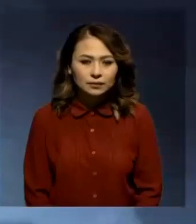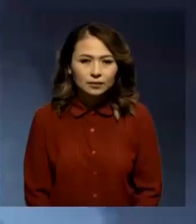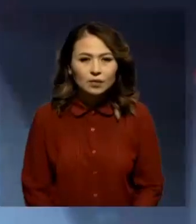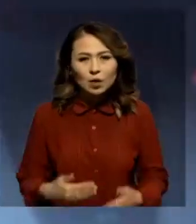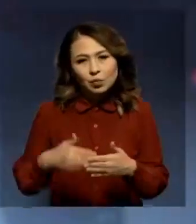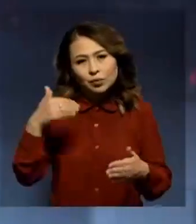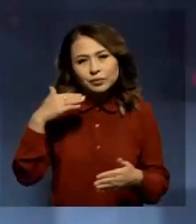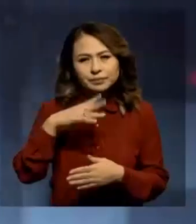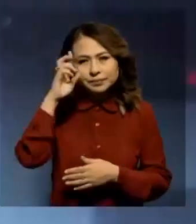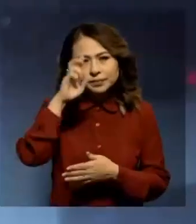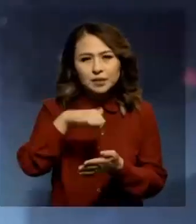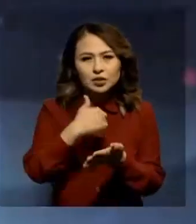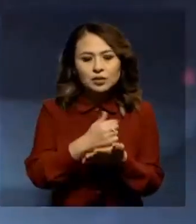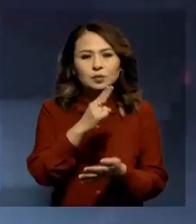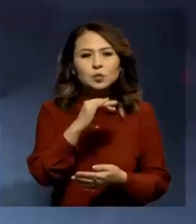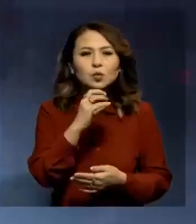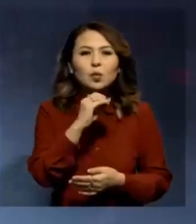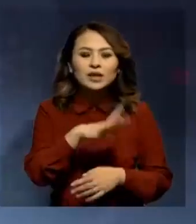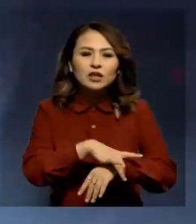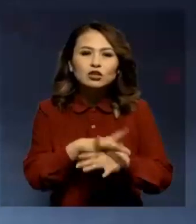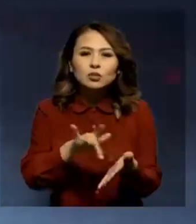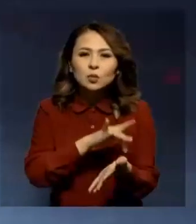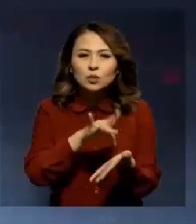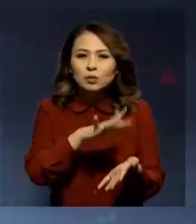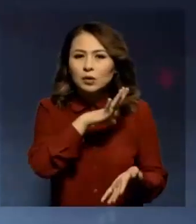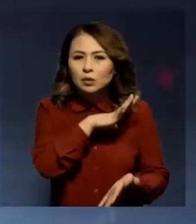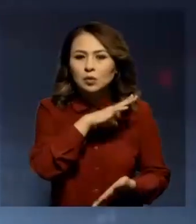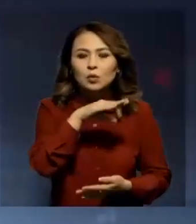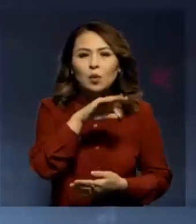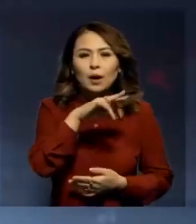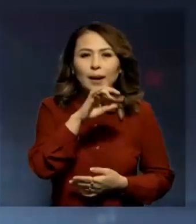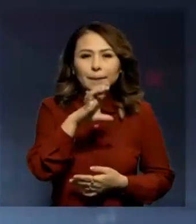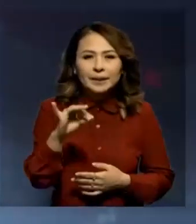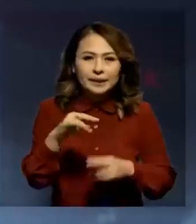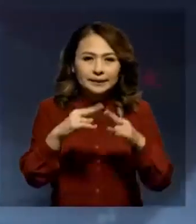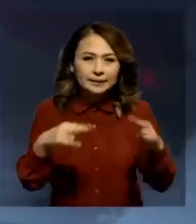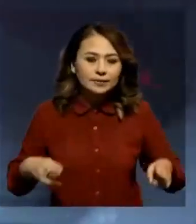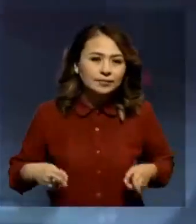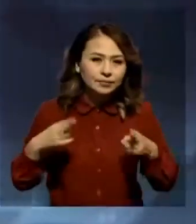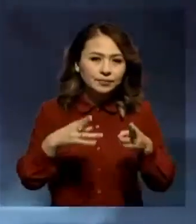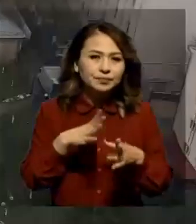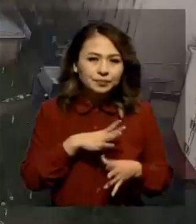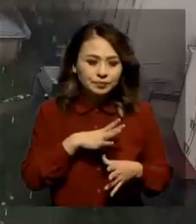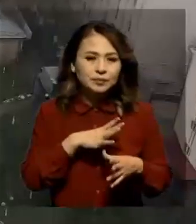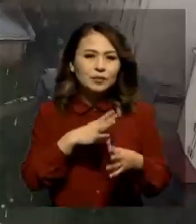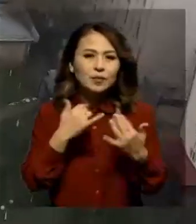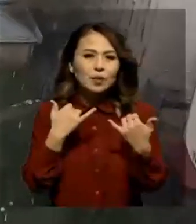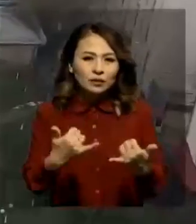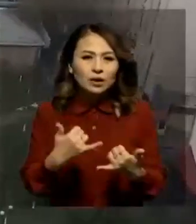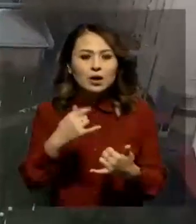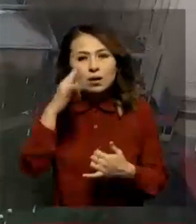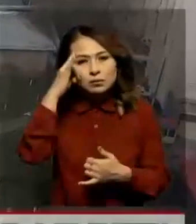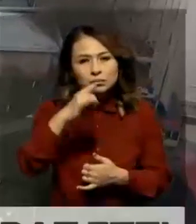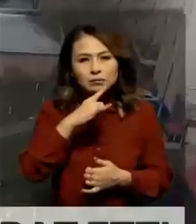Бұған дейін мемлекет басшысы Қасым-Жомарт Тоқаев Ташкент қаласында орналасқан Төлебей кесенесіне барып зиярат еткен болатын. Бұл жерде Қазақтың бір